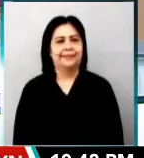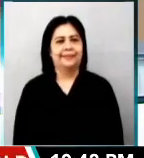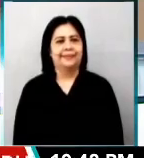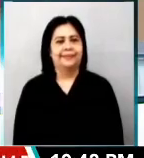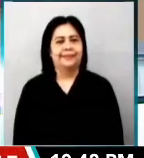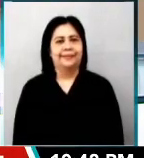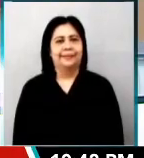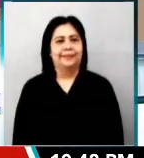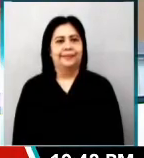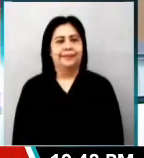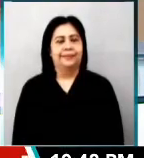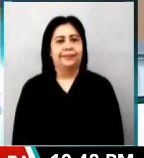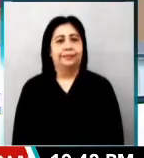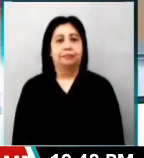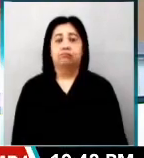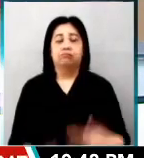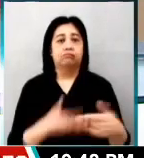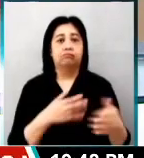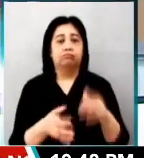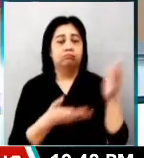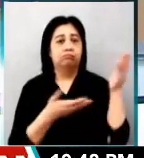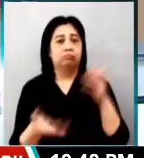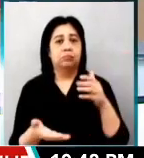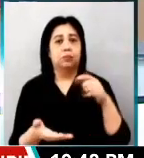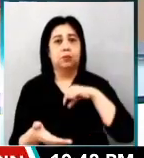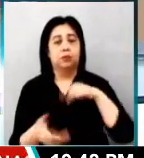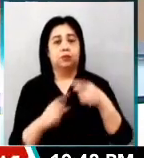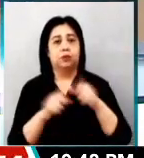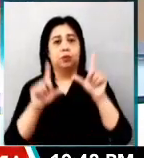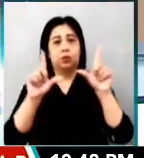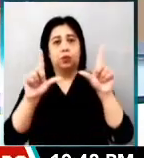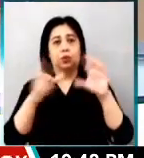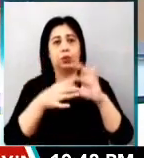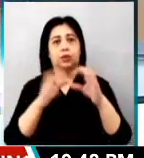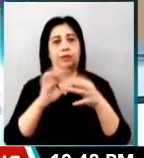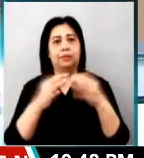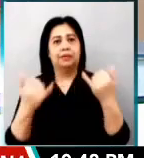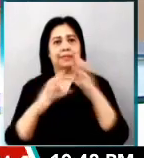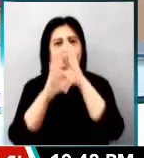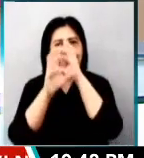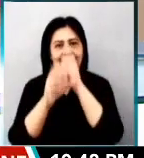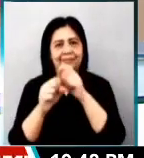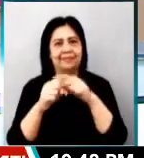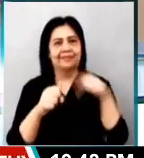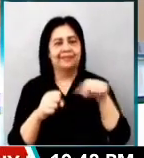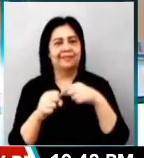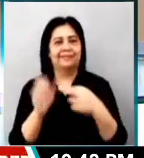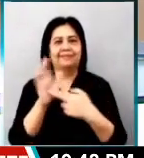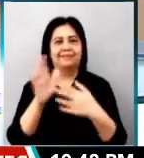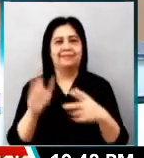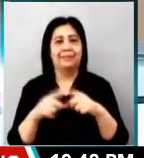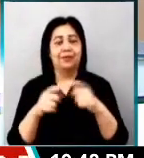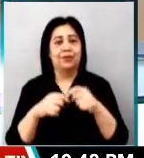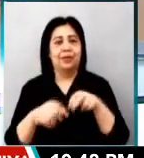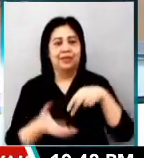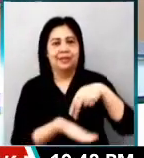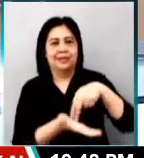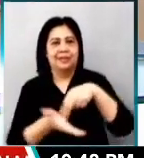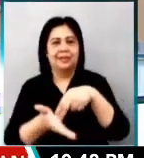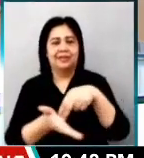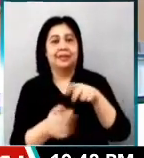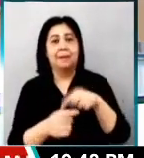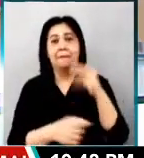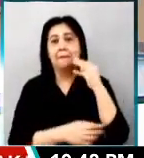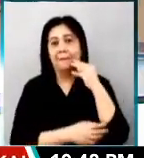Hindi man nakapag-uwi ng medalya mula sa Tokyo Olympics, hinangaan pa rin ang ating pambato sa skateboarding na si Marjeline